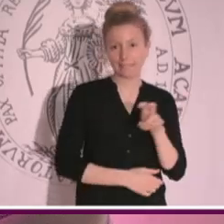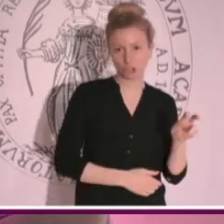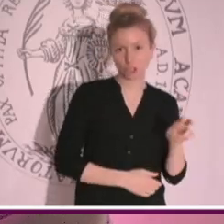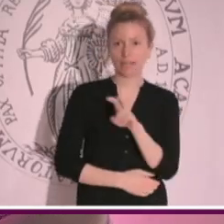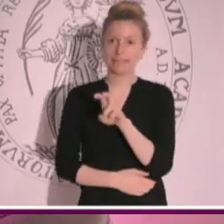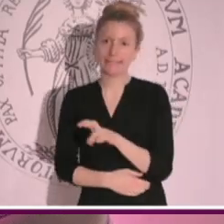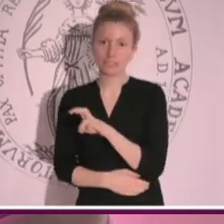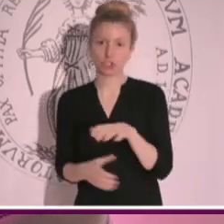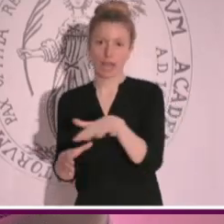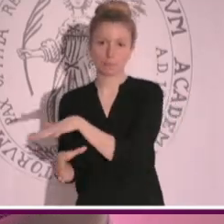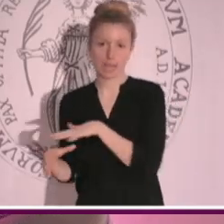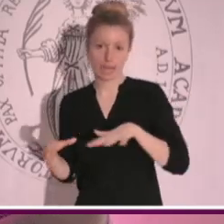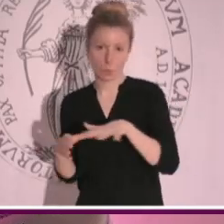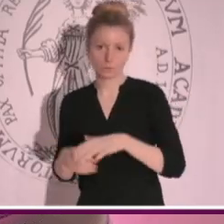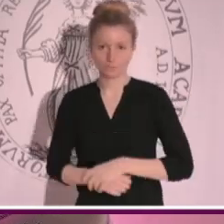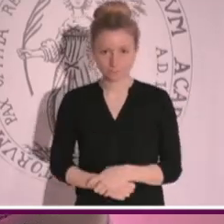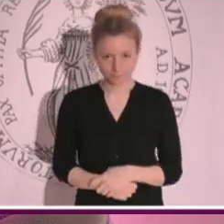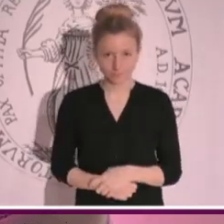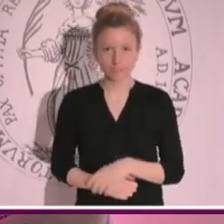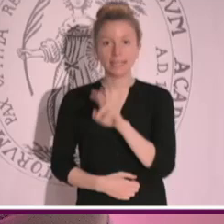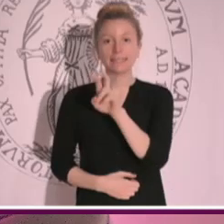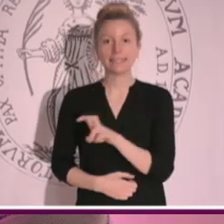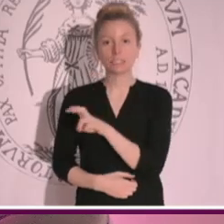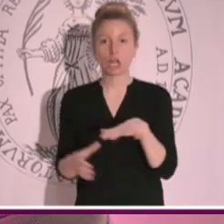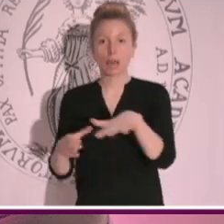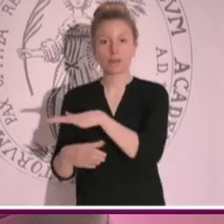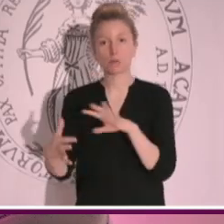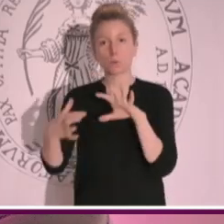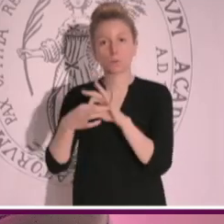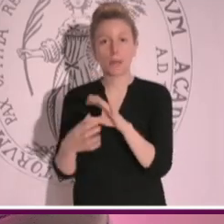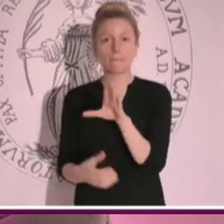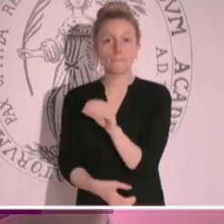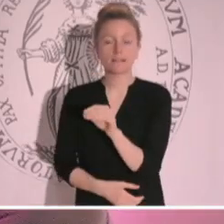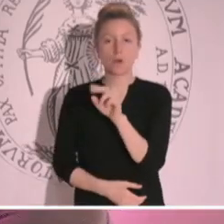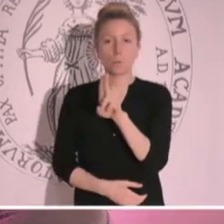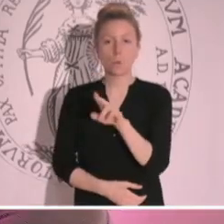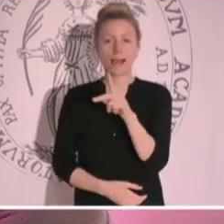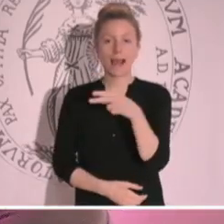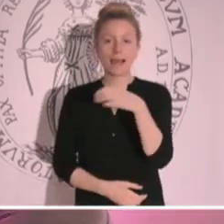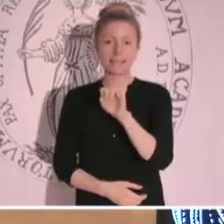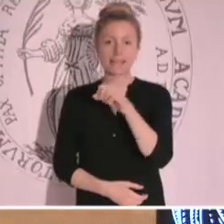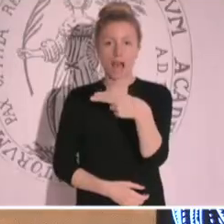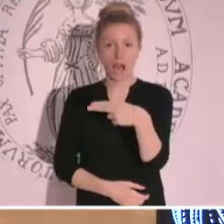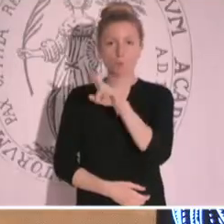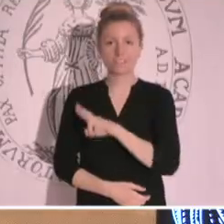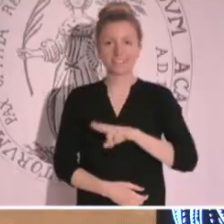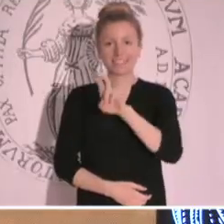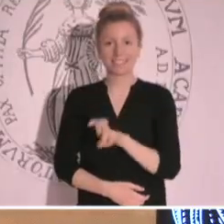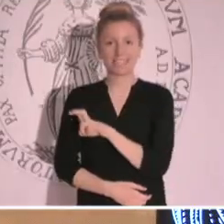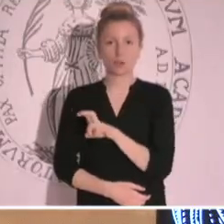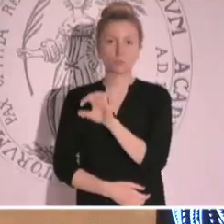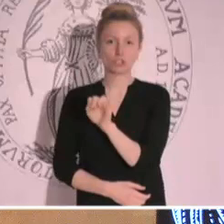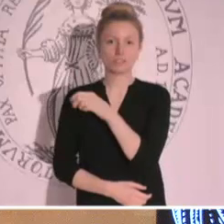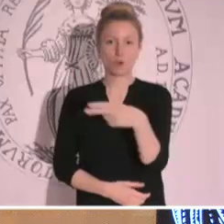mit dem Universitätsklinikum Schleswig-Holstein. Und das ist hier auch eine Besonderheit, dass dieses